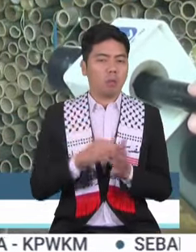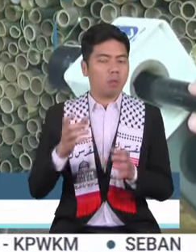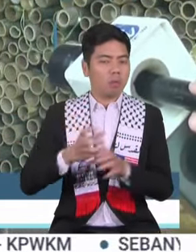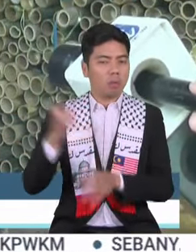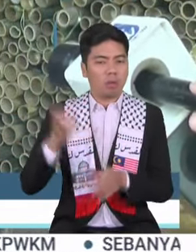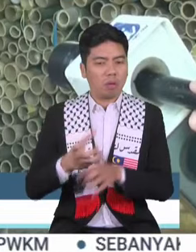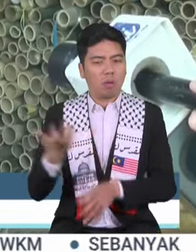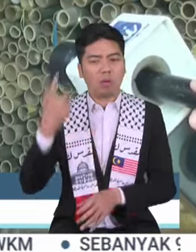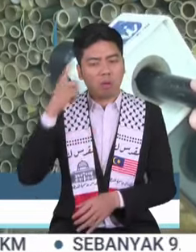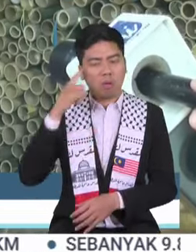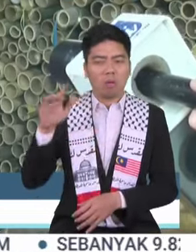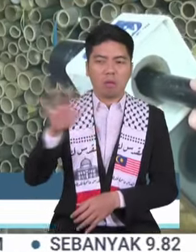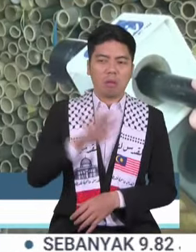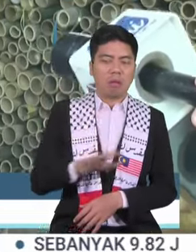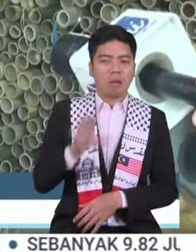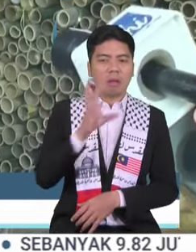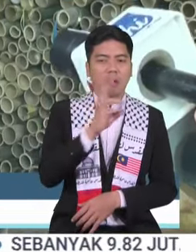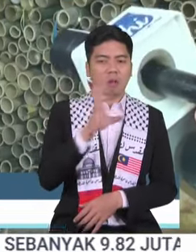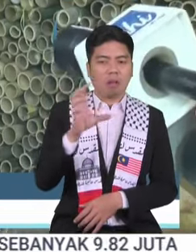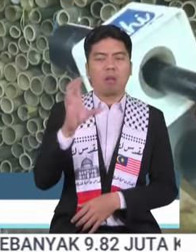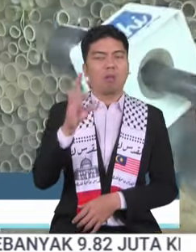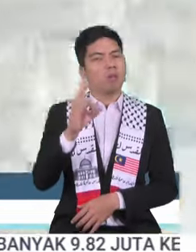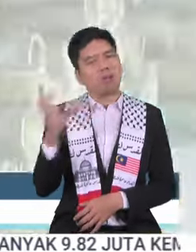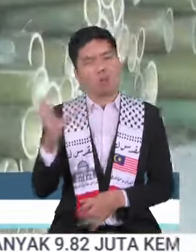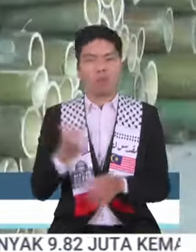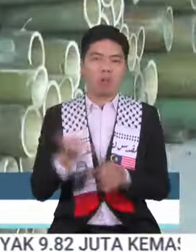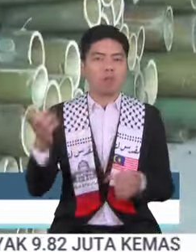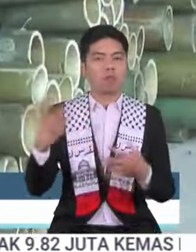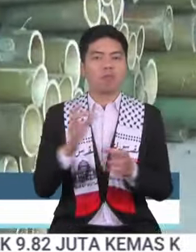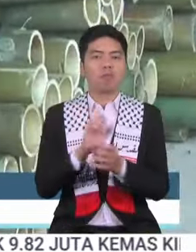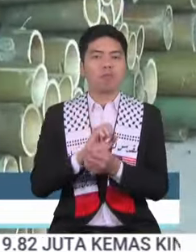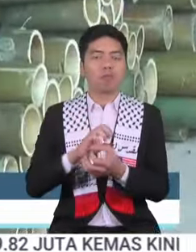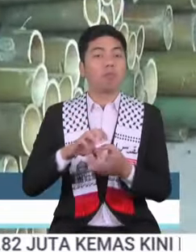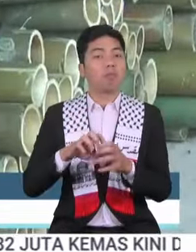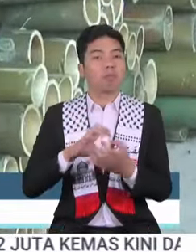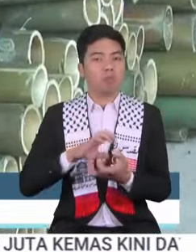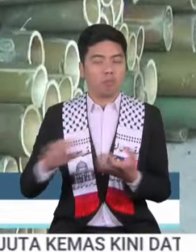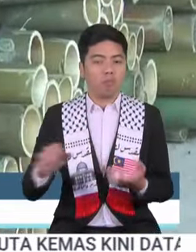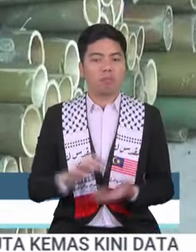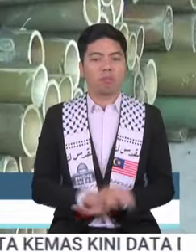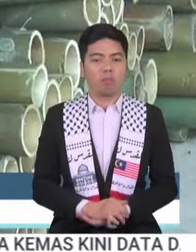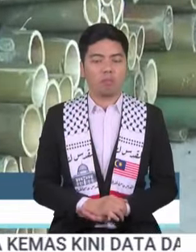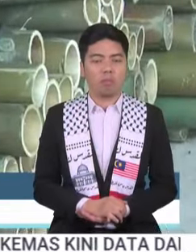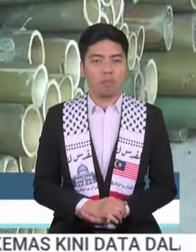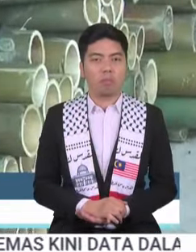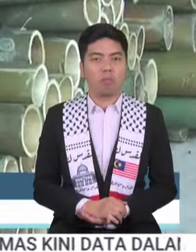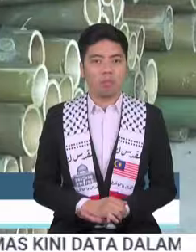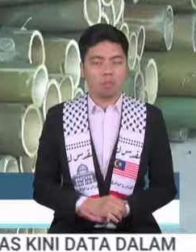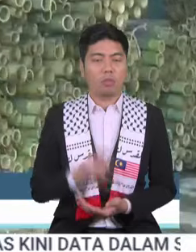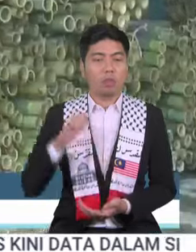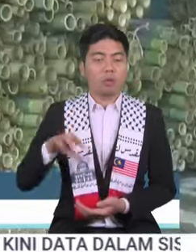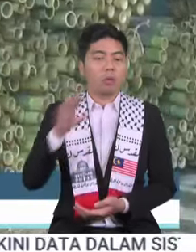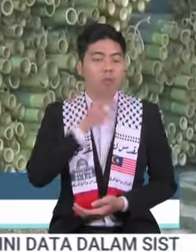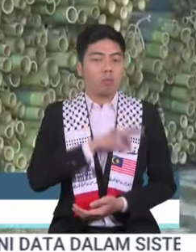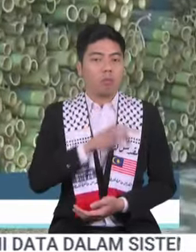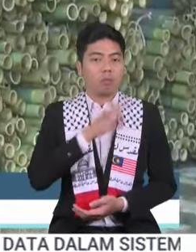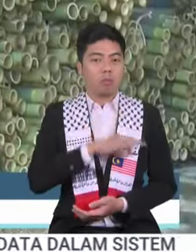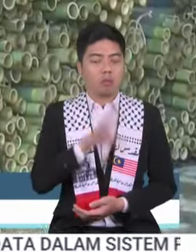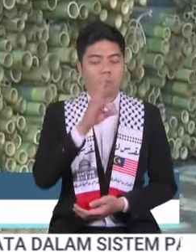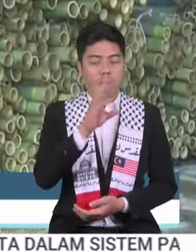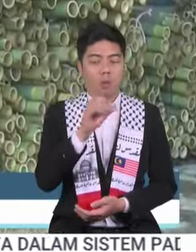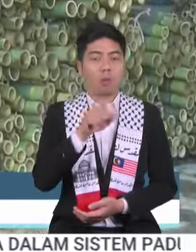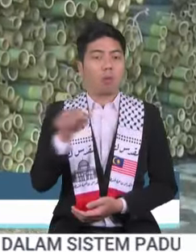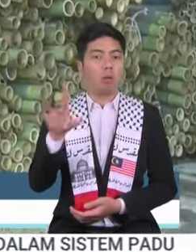dalam 600 ke 700 batang pecah. Zul Azra yang menyasarkan hasil jualan sehingga